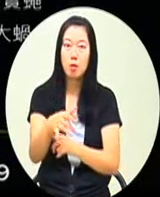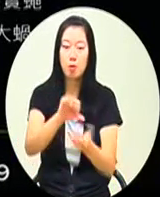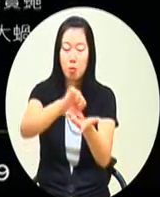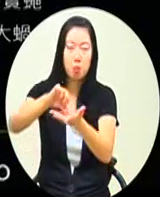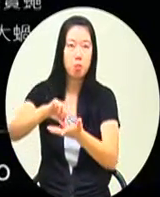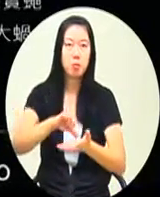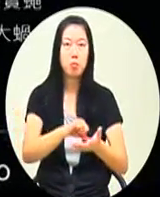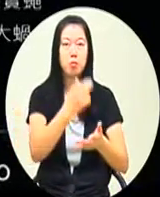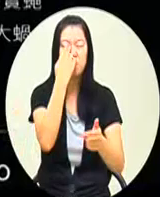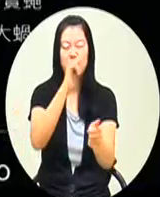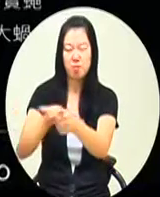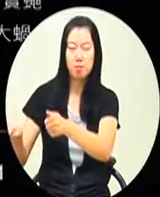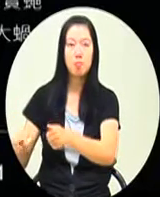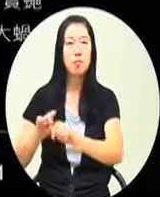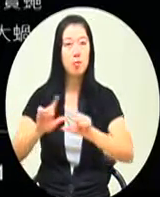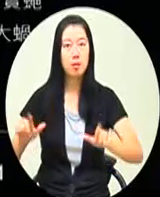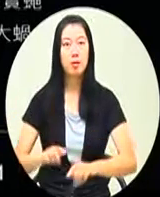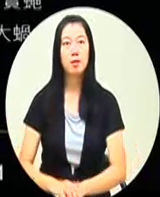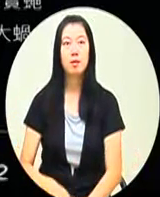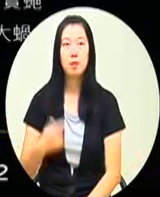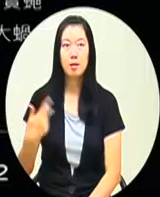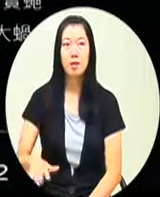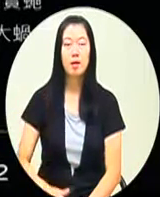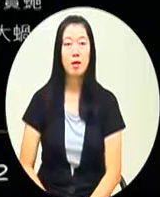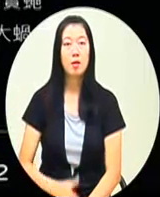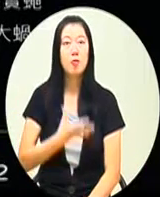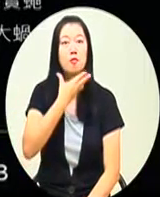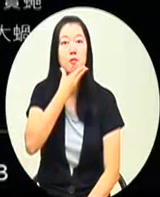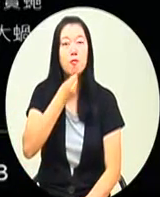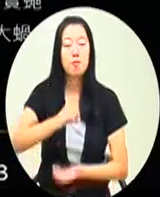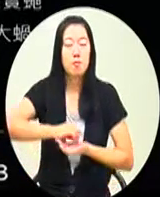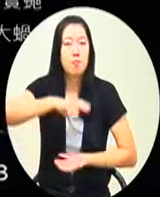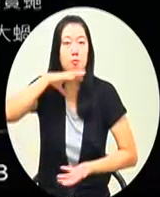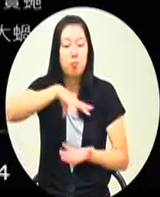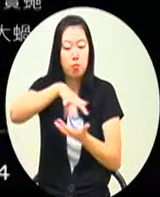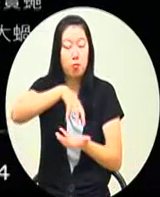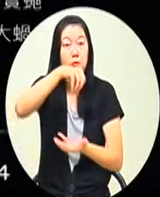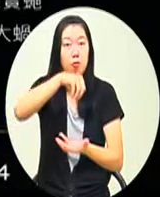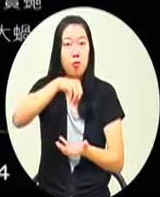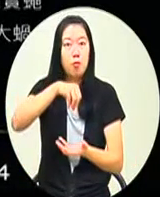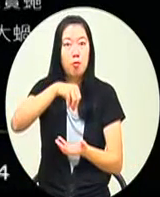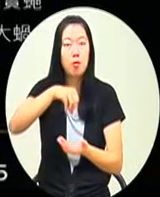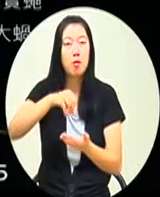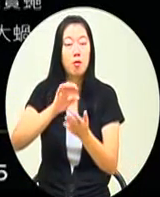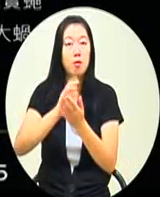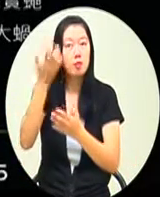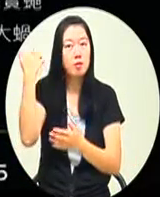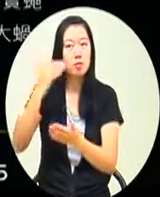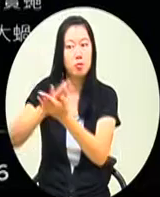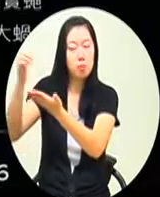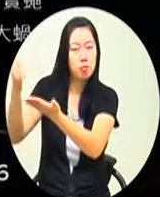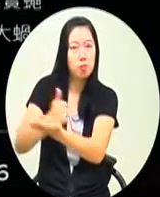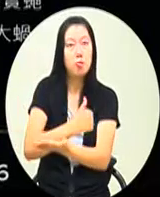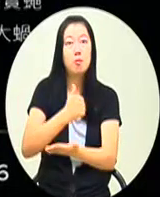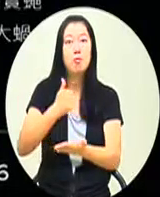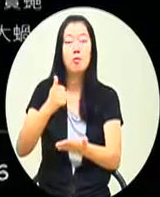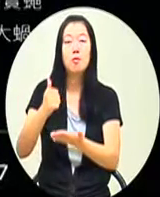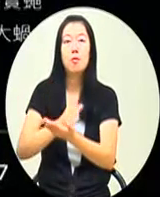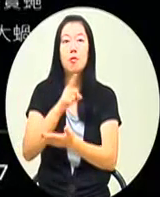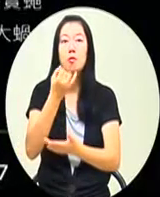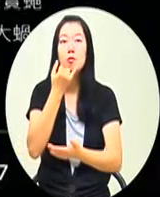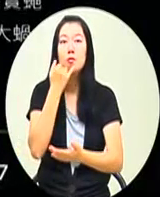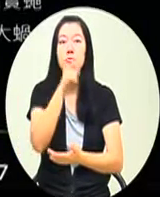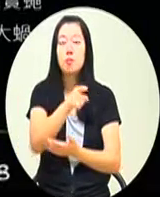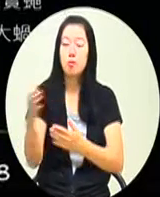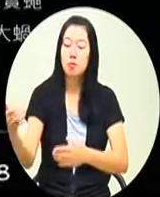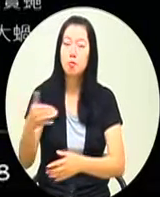那福寿螺的防治到最后，那时候也引进了一个叫泰国鲶鱼，好说引进来可以去吃福